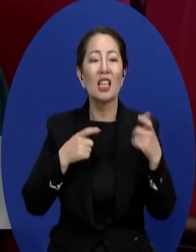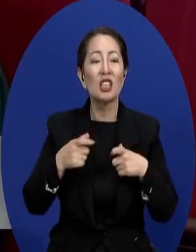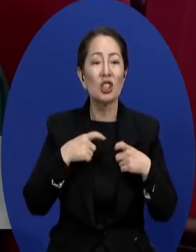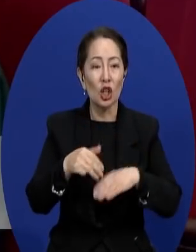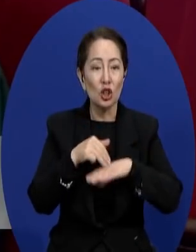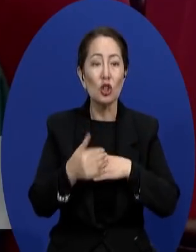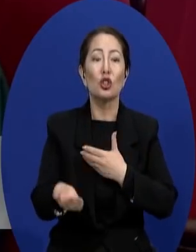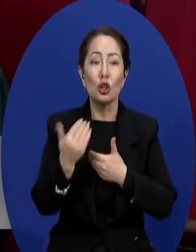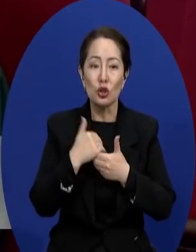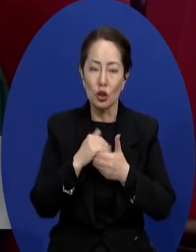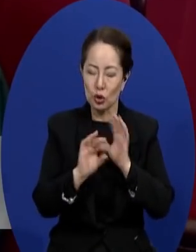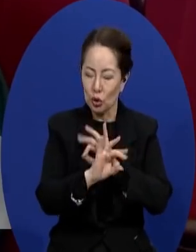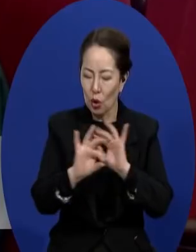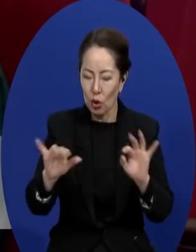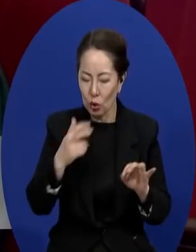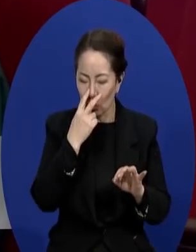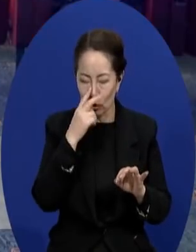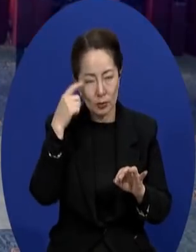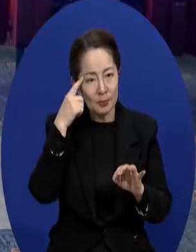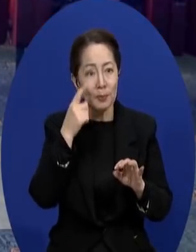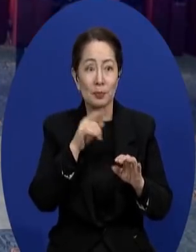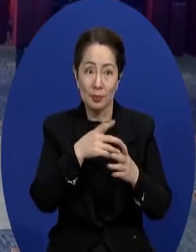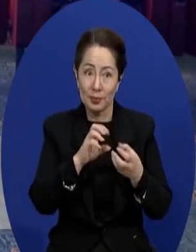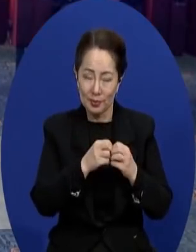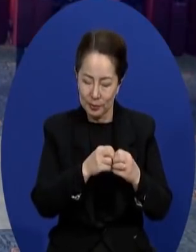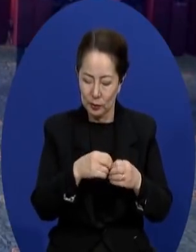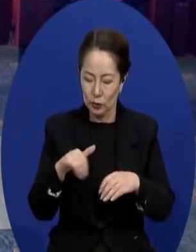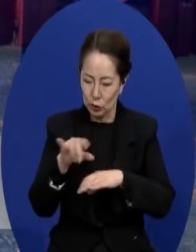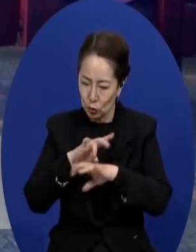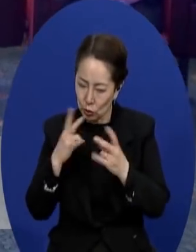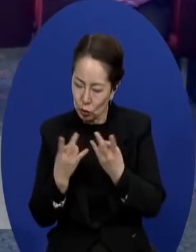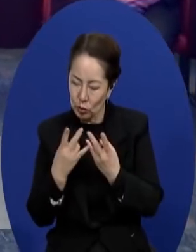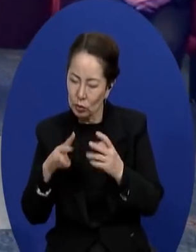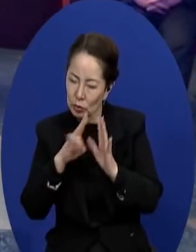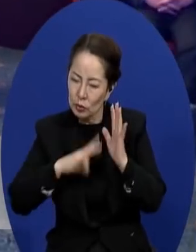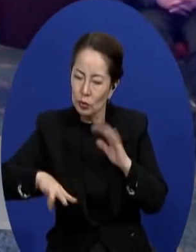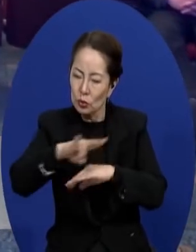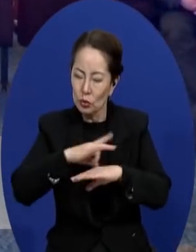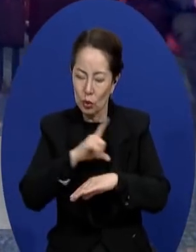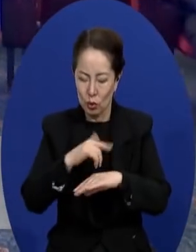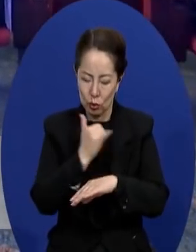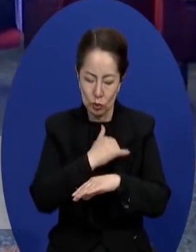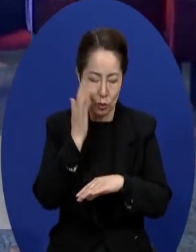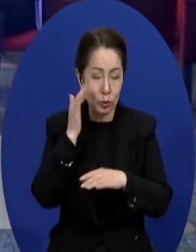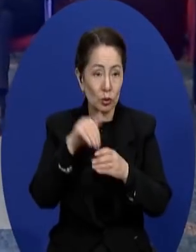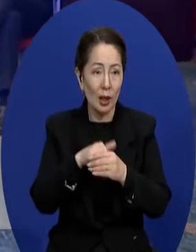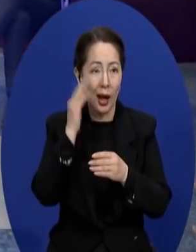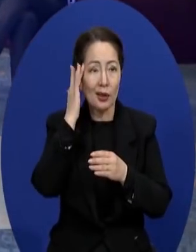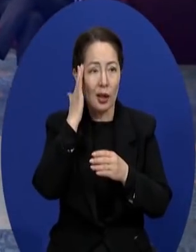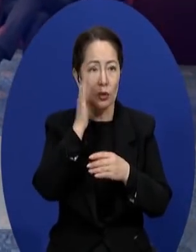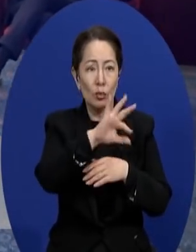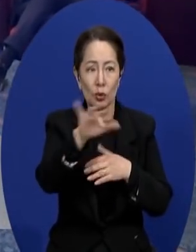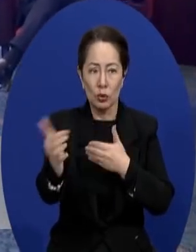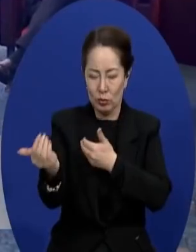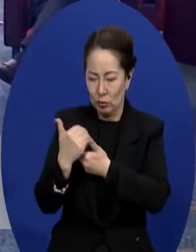олон ургалч үзлийг хүлээн зөвшөөрсөн. Нутгийн өөрөө удирдах ёсыг тогтоож гадаад бодлогын хувьд нээлттэй олон тулгууртай байх